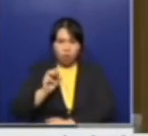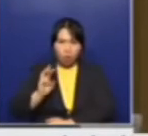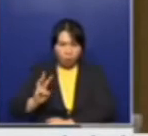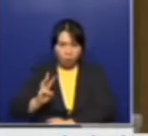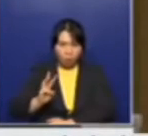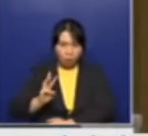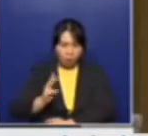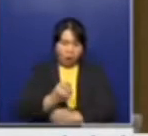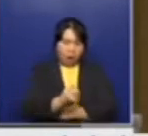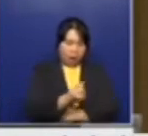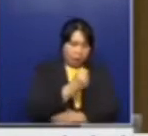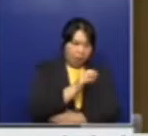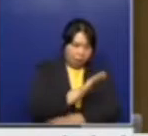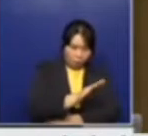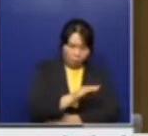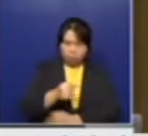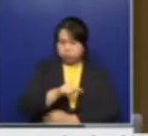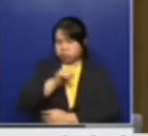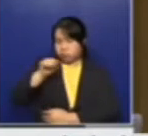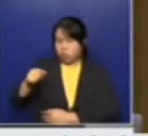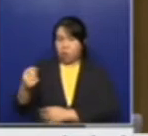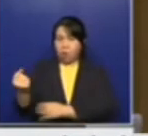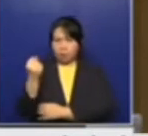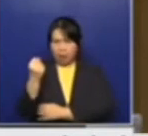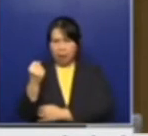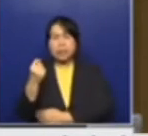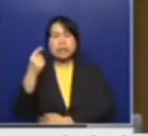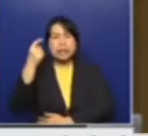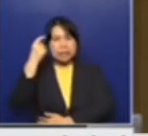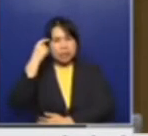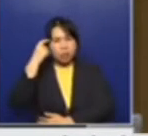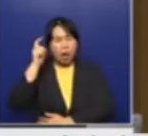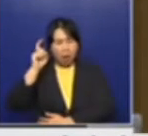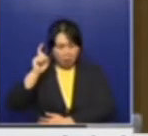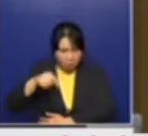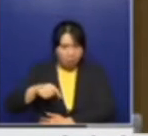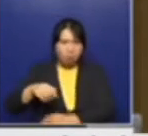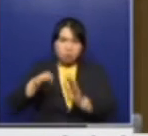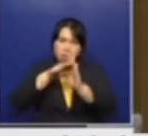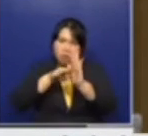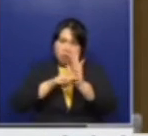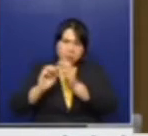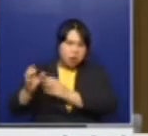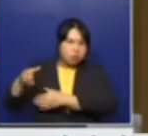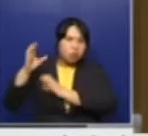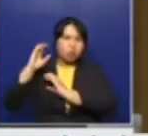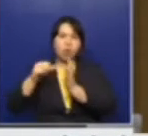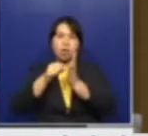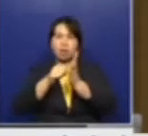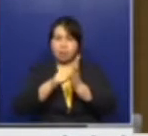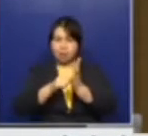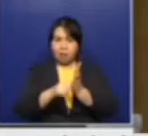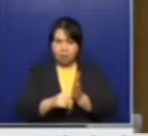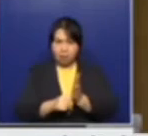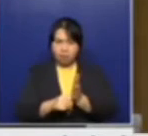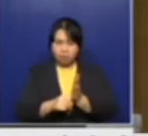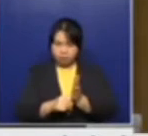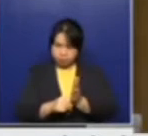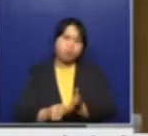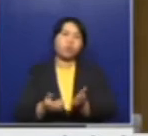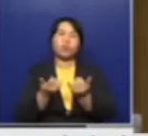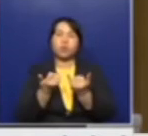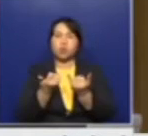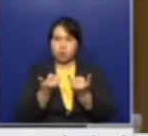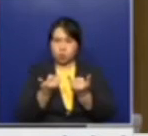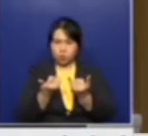ที่ถกเถียงกันทั่วไปว่าน่าจะมีการทบทวนน่าจะมีการแก้ไขเพราะฉะนั้นสิ่งจ